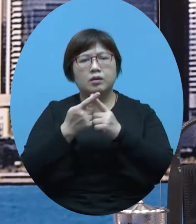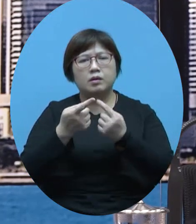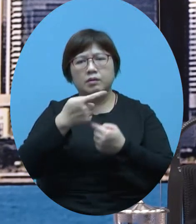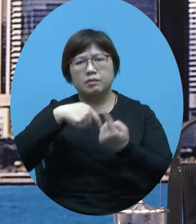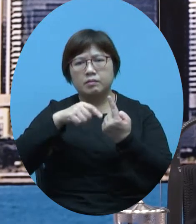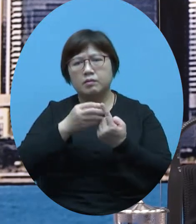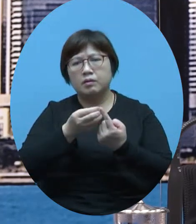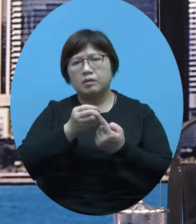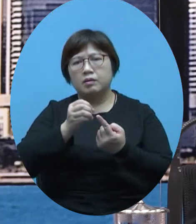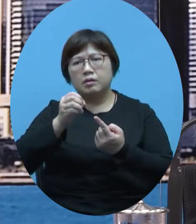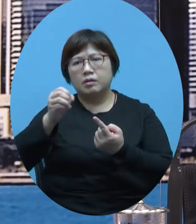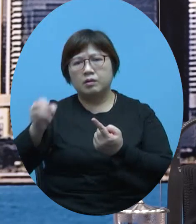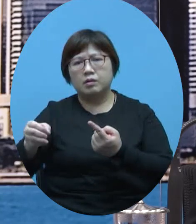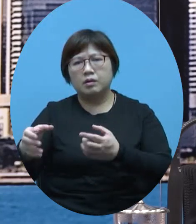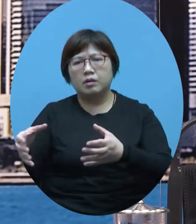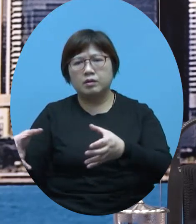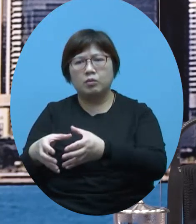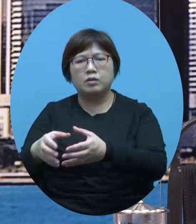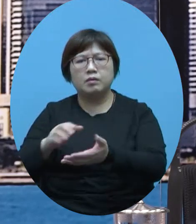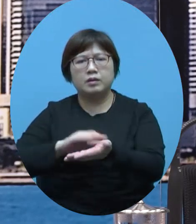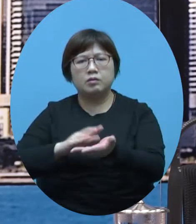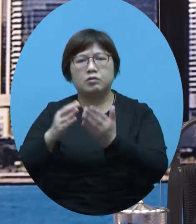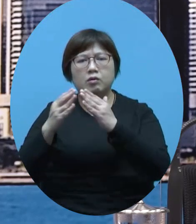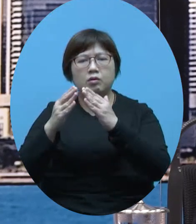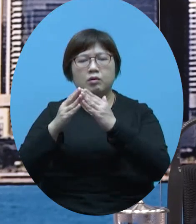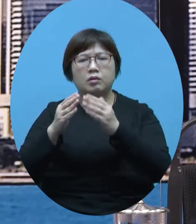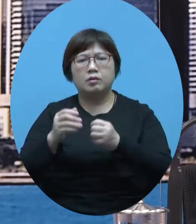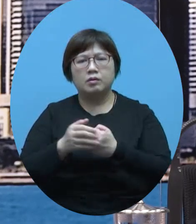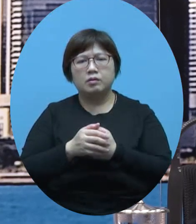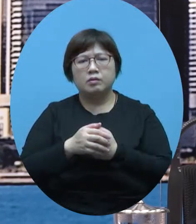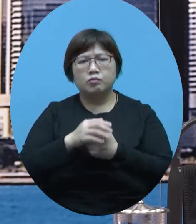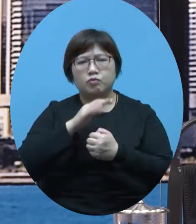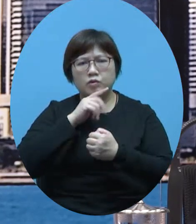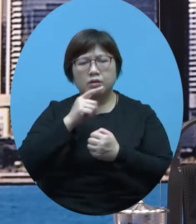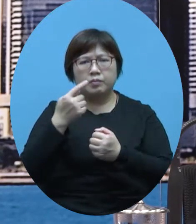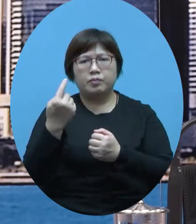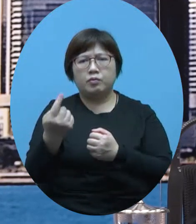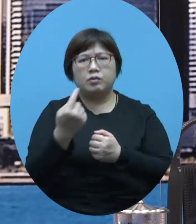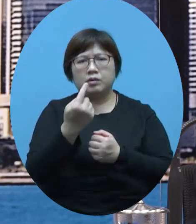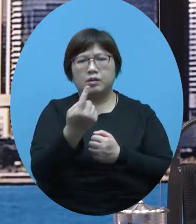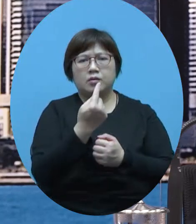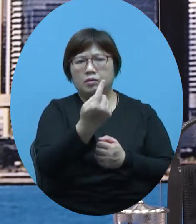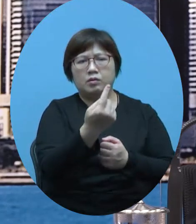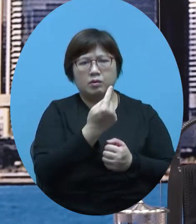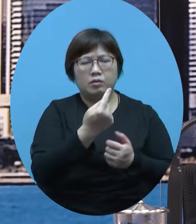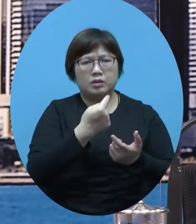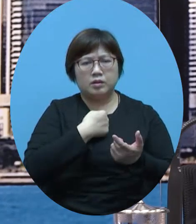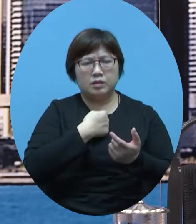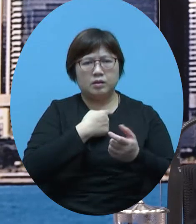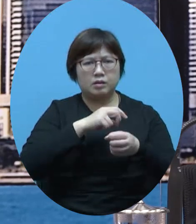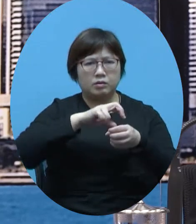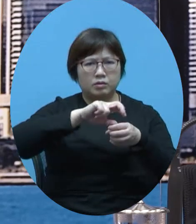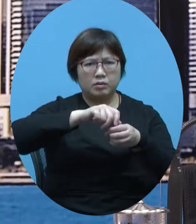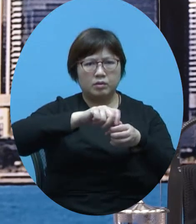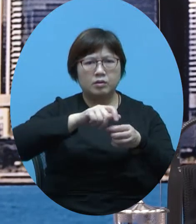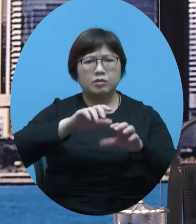翻去嗰個樣本收集嘅診所嗰度啦嚇。咁、但係如果係要確保每一個人都留咧，咁咧就